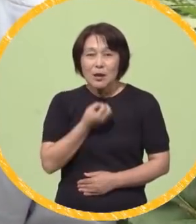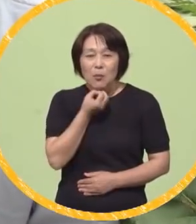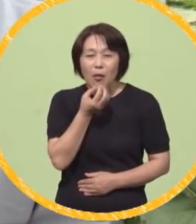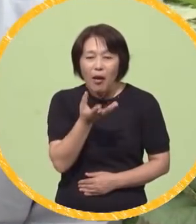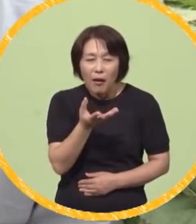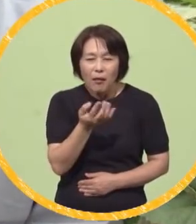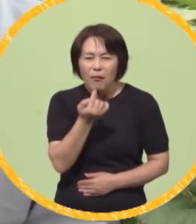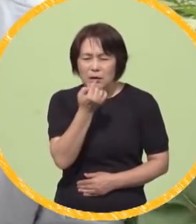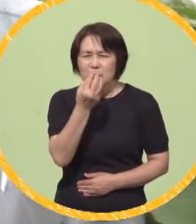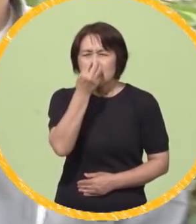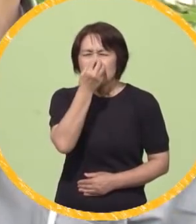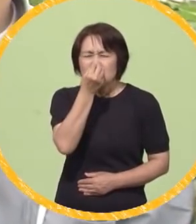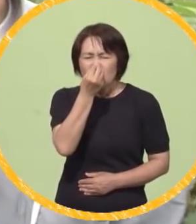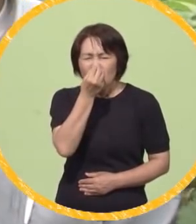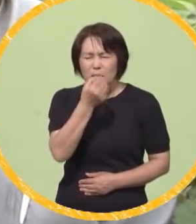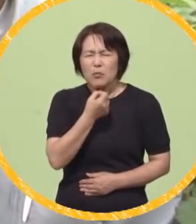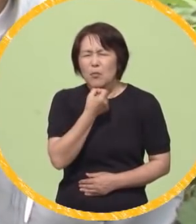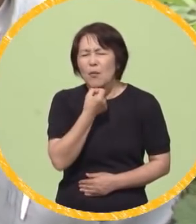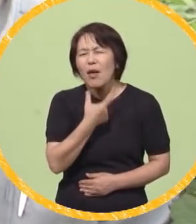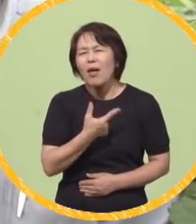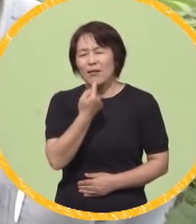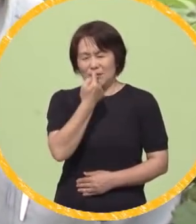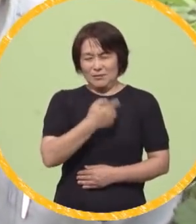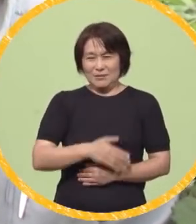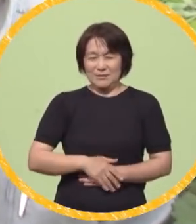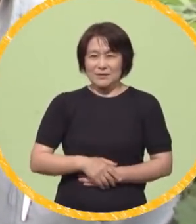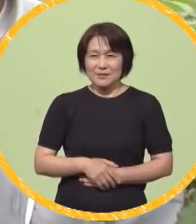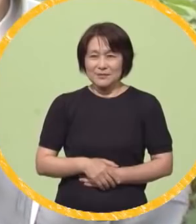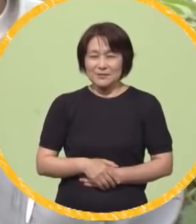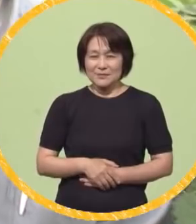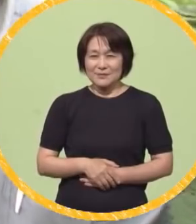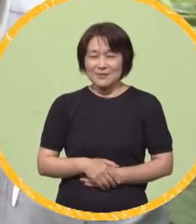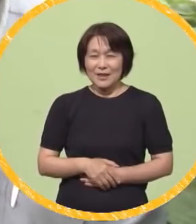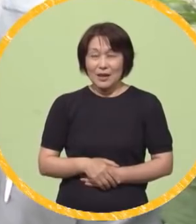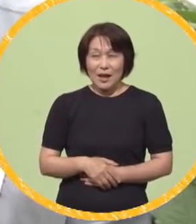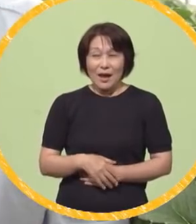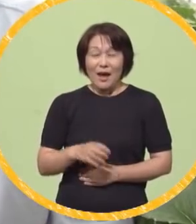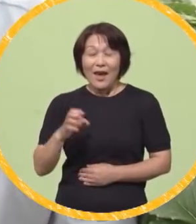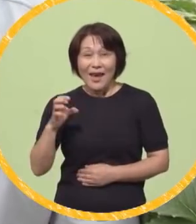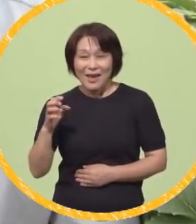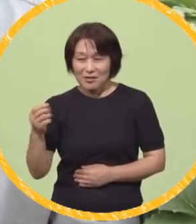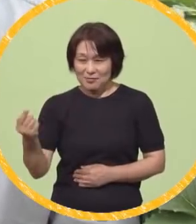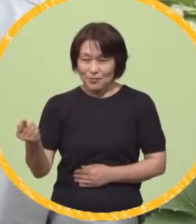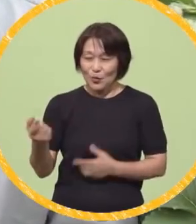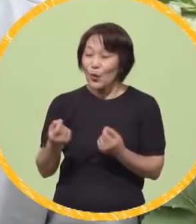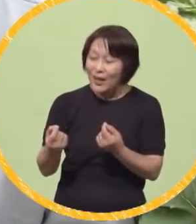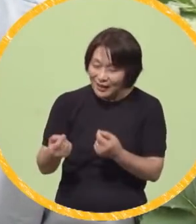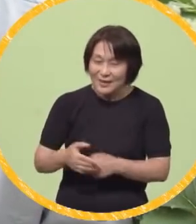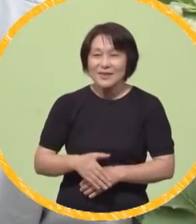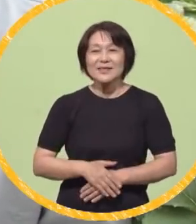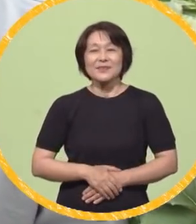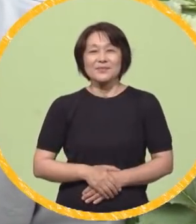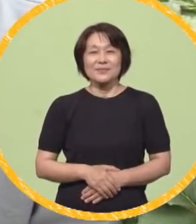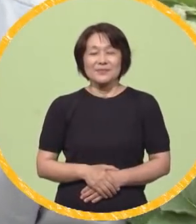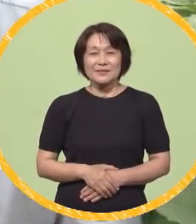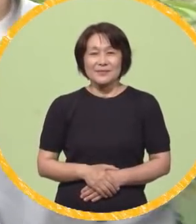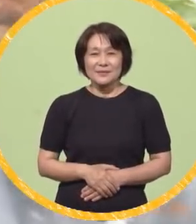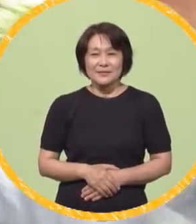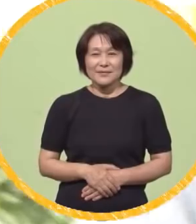チゴがそんな得意じゃなかったんですよ。そういう反応になりますよね、はい、うん、い